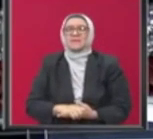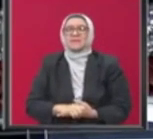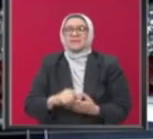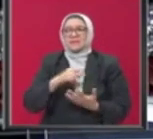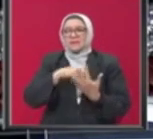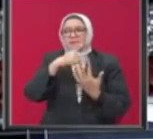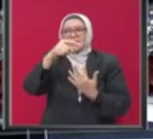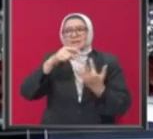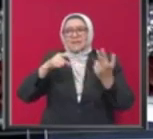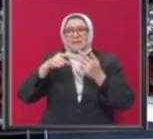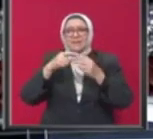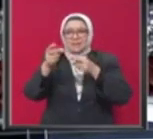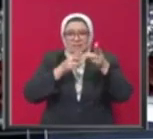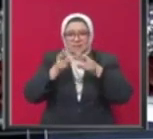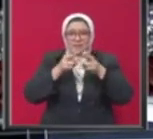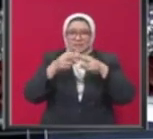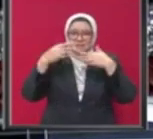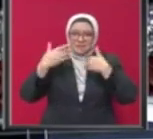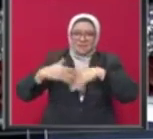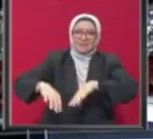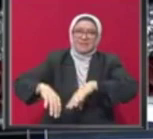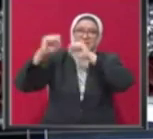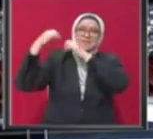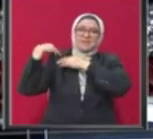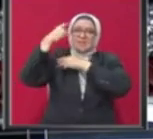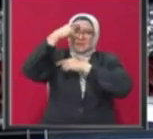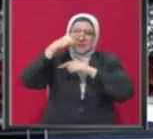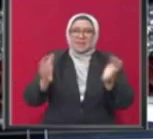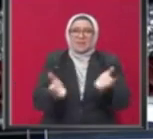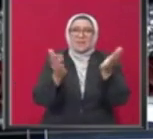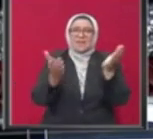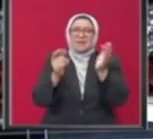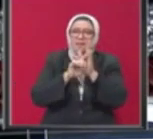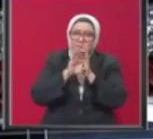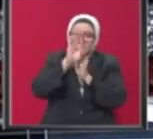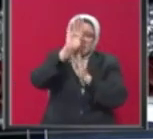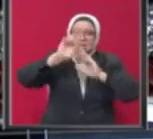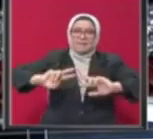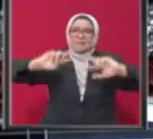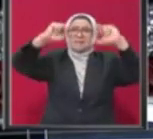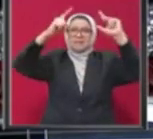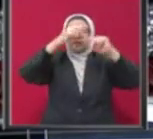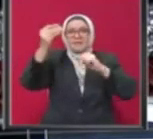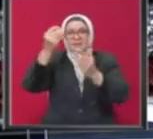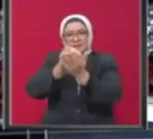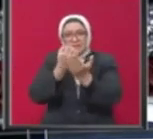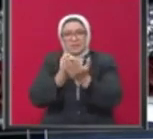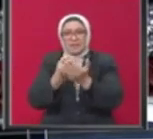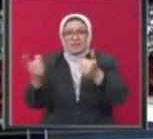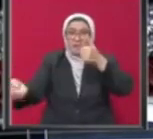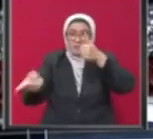antara inisiatif yang telah diambil untuk menggalakan pemulihan dan pertumbuhan ekonomi ialah yang pertama